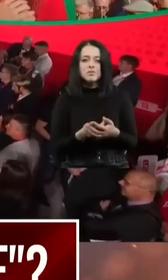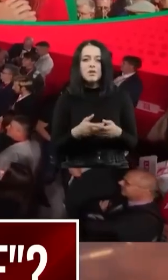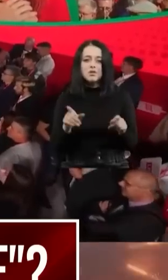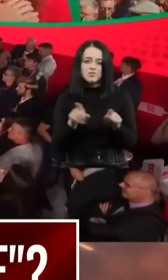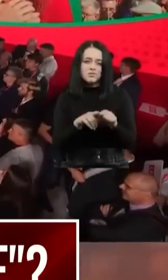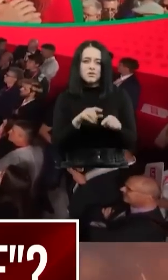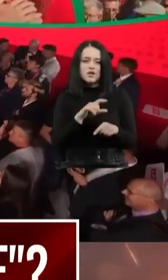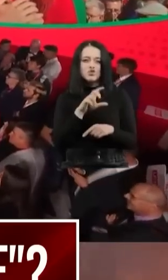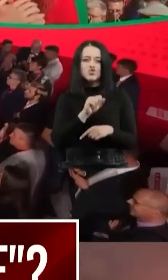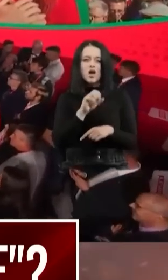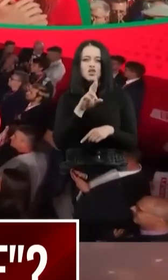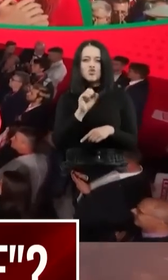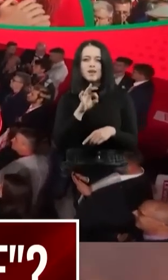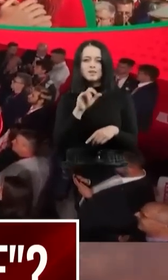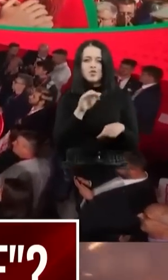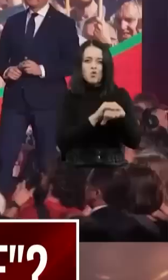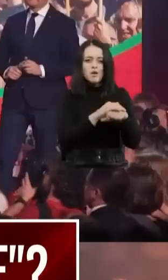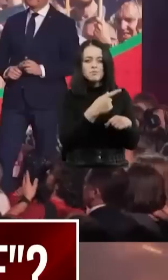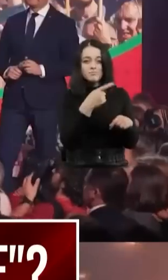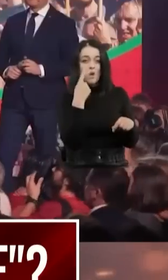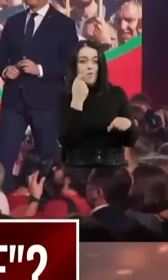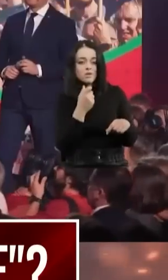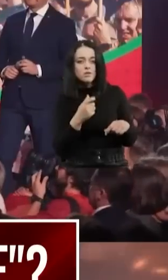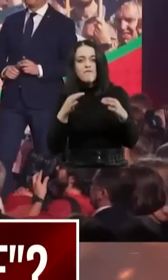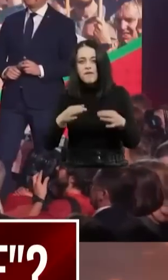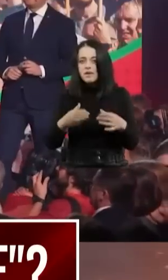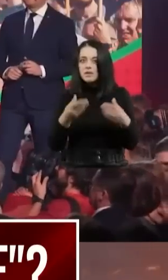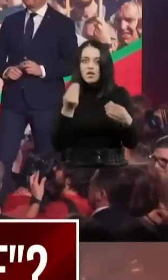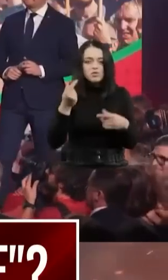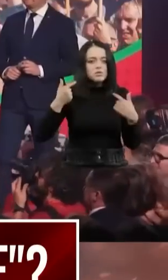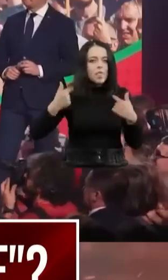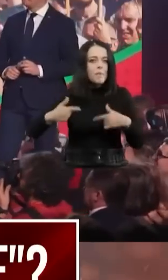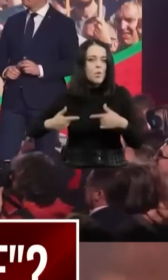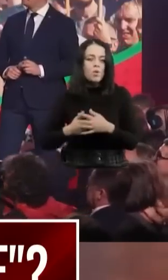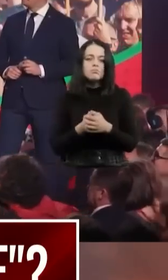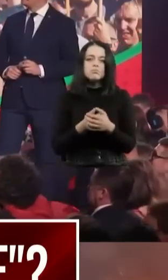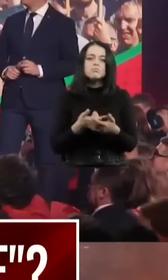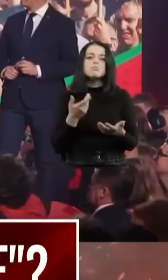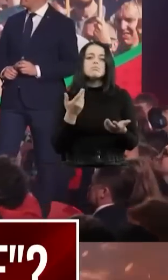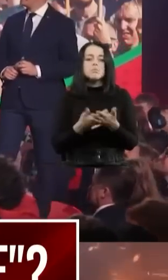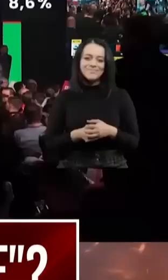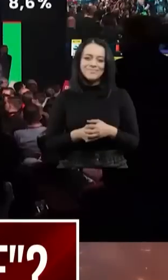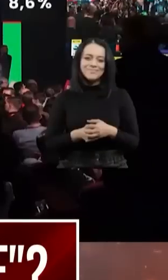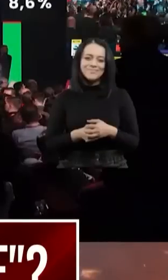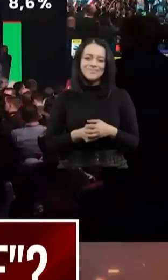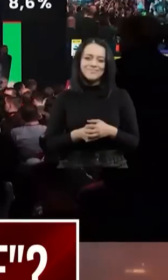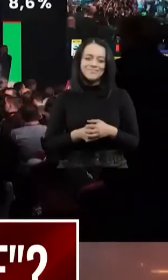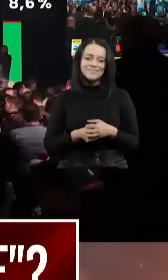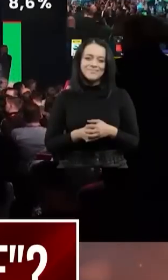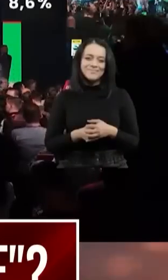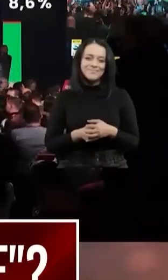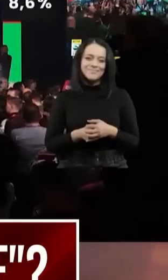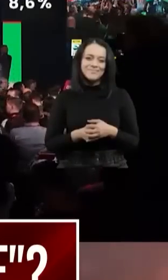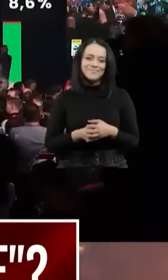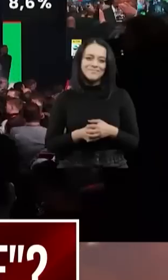Tuskiem. Głosowanie na Szymona Hołownię to było głosowanie na Donalda Tuska. Więc pytanie, czy PSL będzie chciał iść w